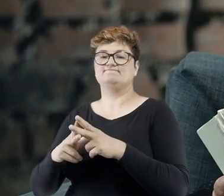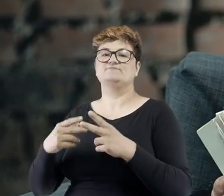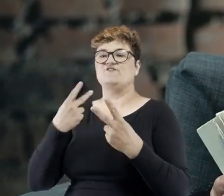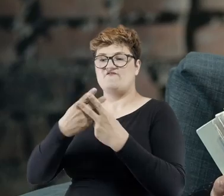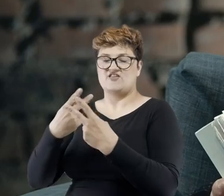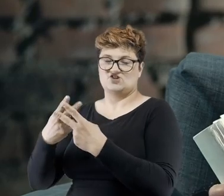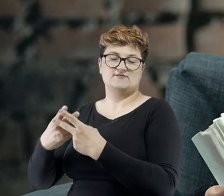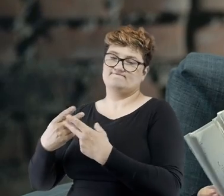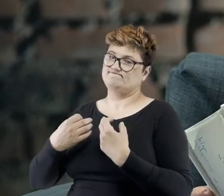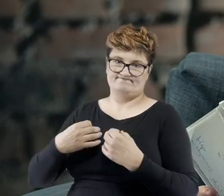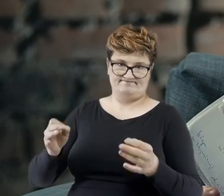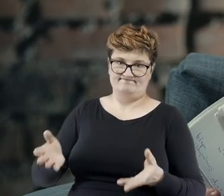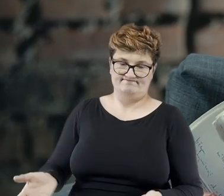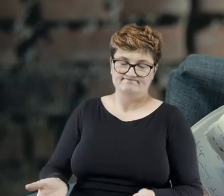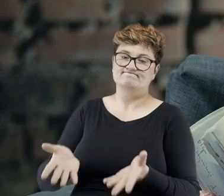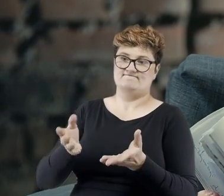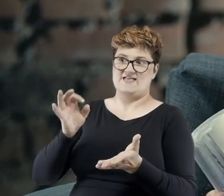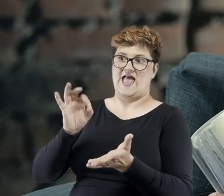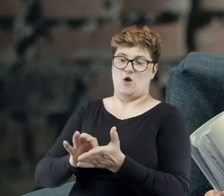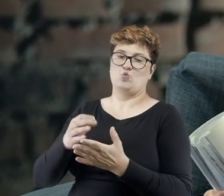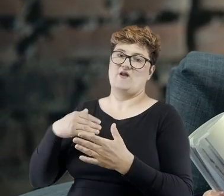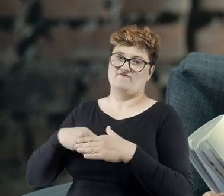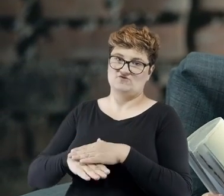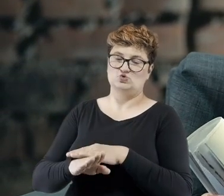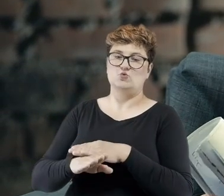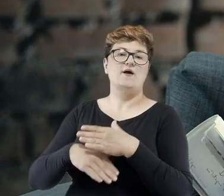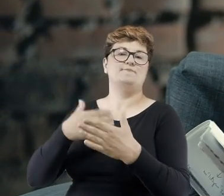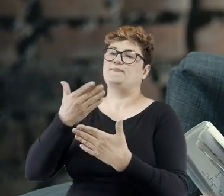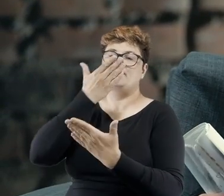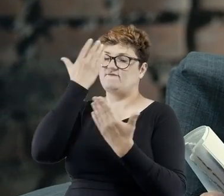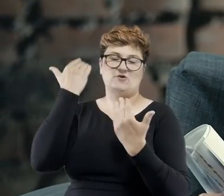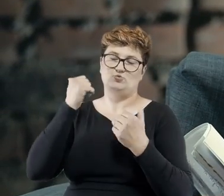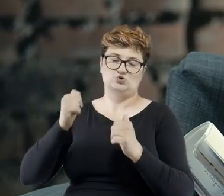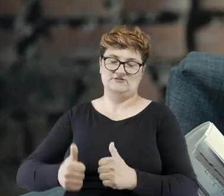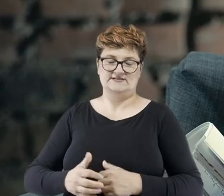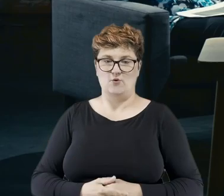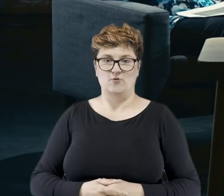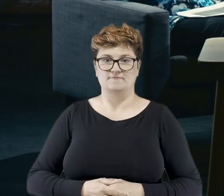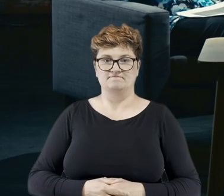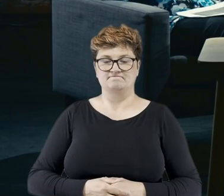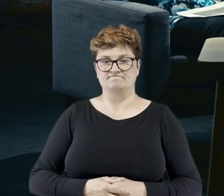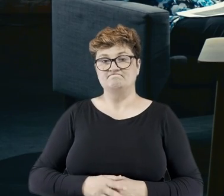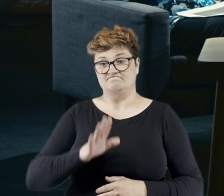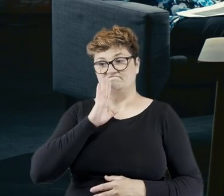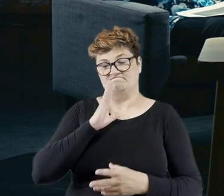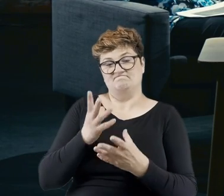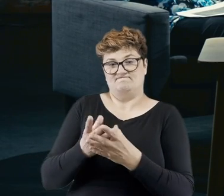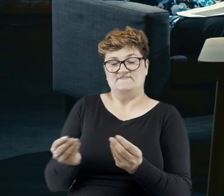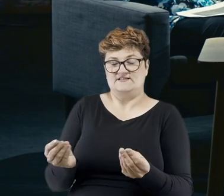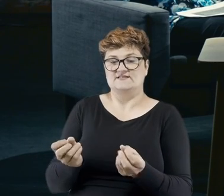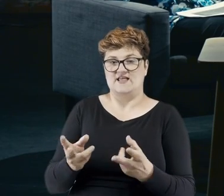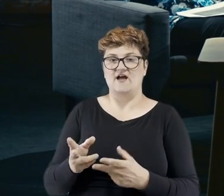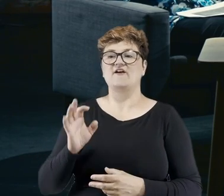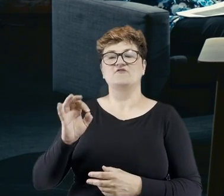wypuszczano więźniów na wolność i ona wtedy też wyszła i nie wiadomo, co się dalej stało. Tak. Gdzieś